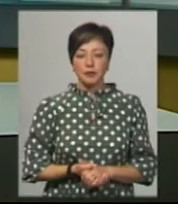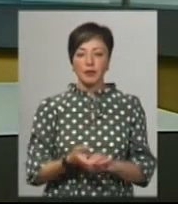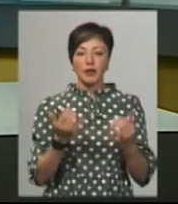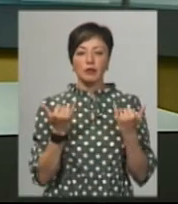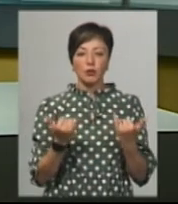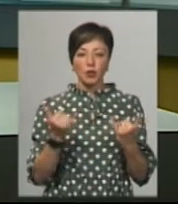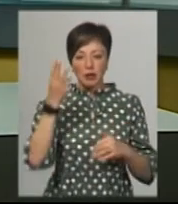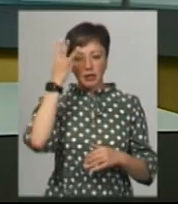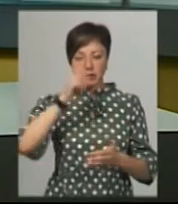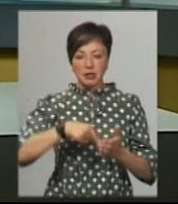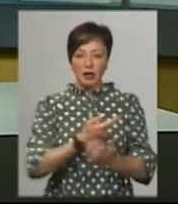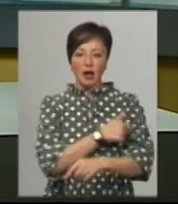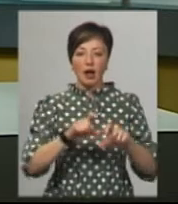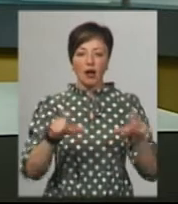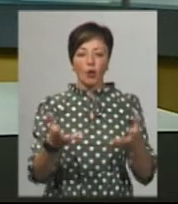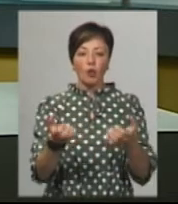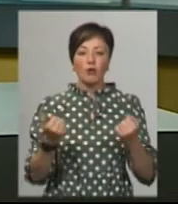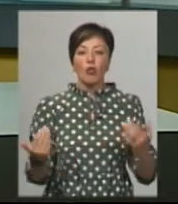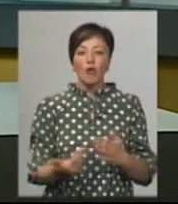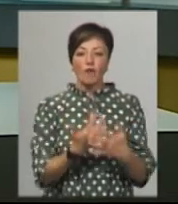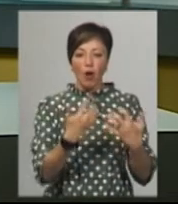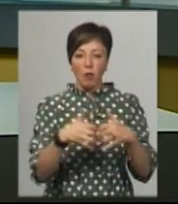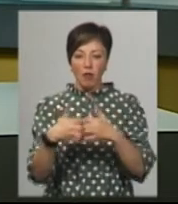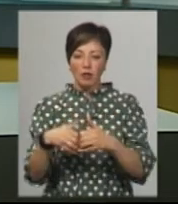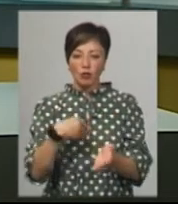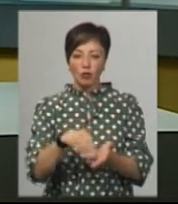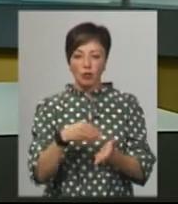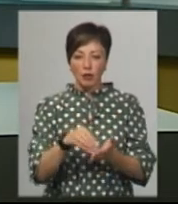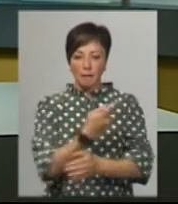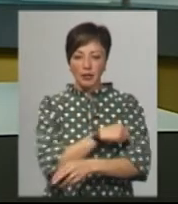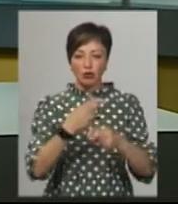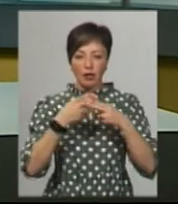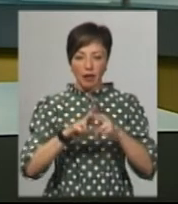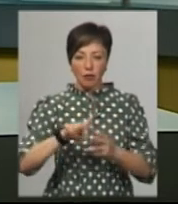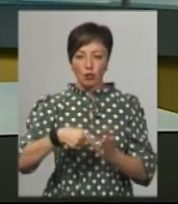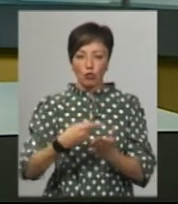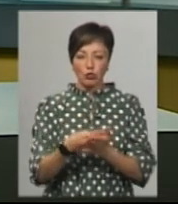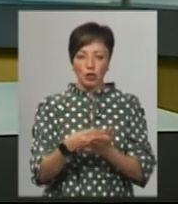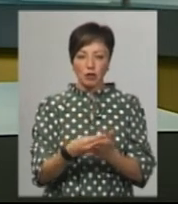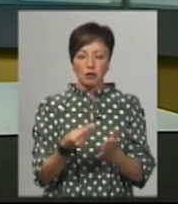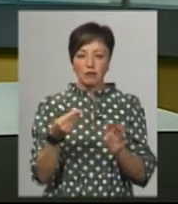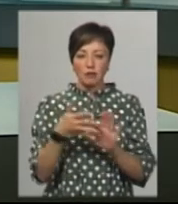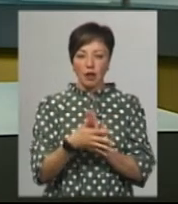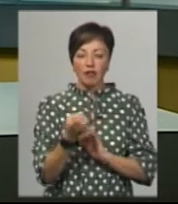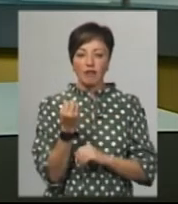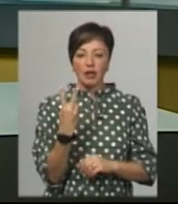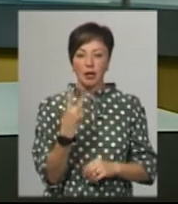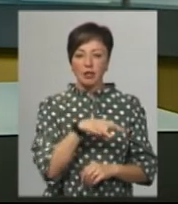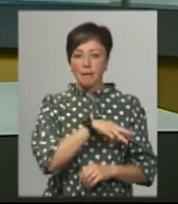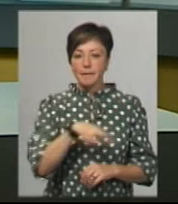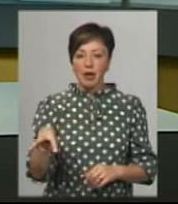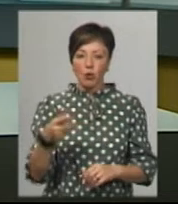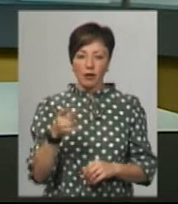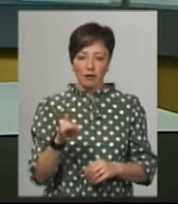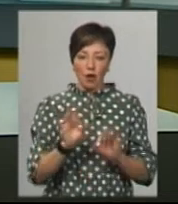Сьогодні Хмельницька міська лікарня отримала нове обладнання. На закупівлю медичної техніки із міського бюджету взяли 12 мільйонів гривень.